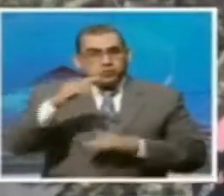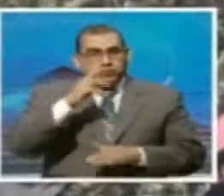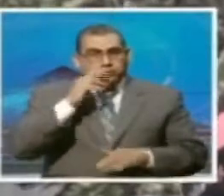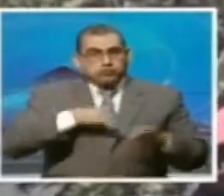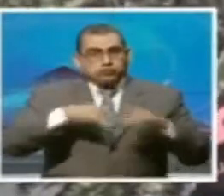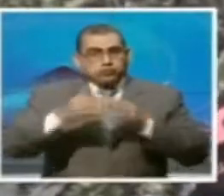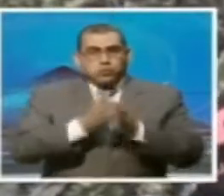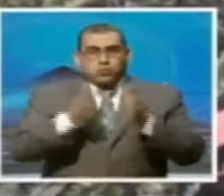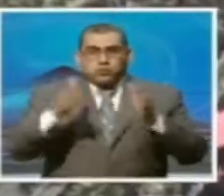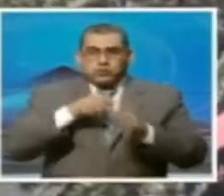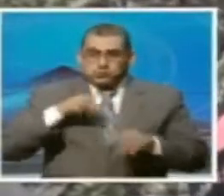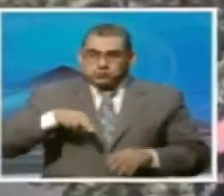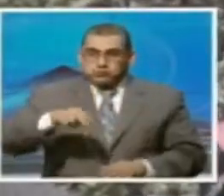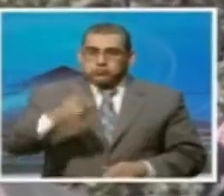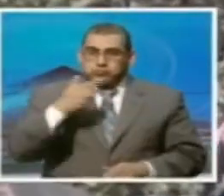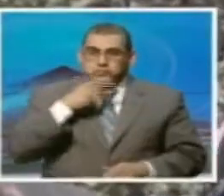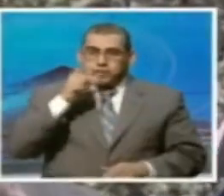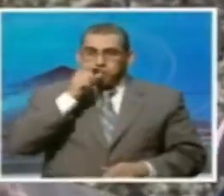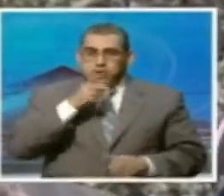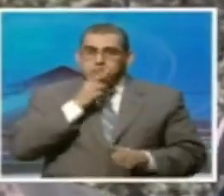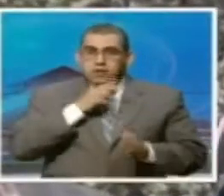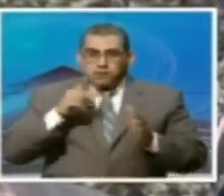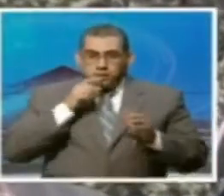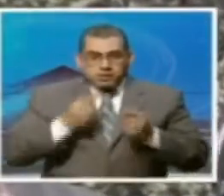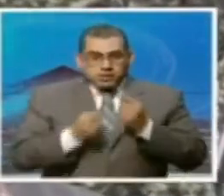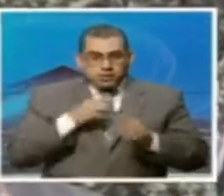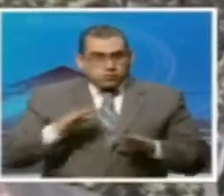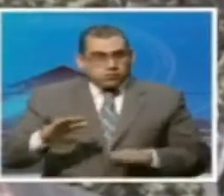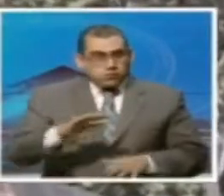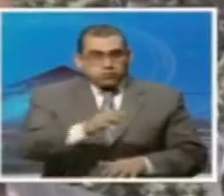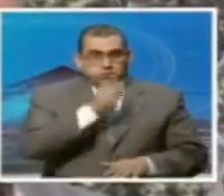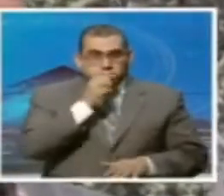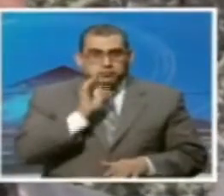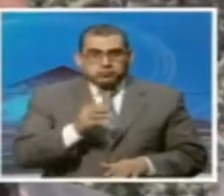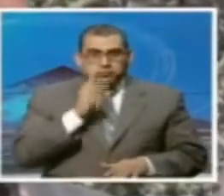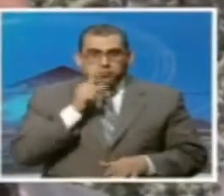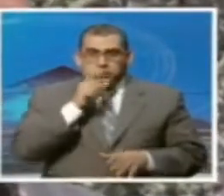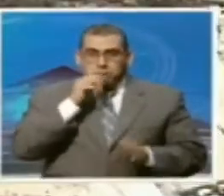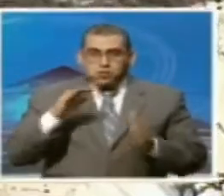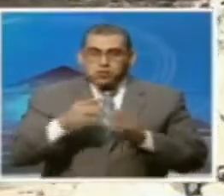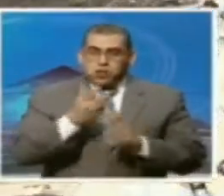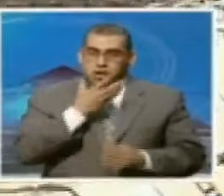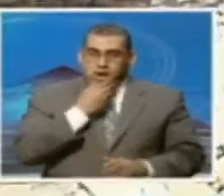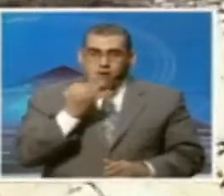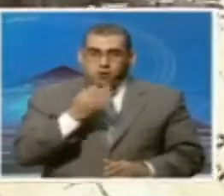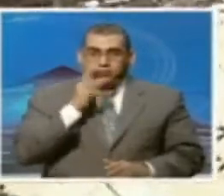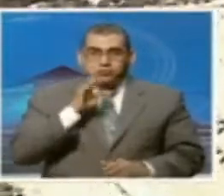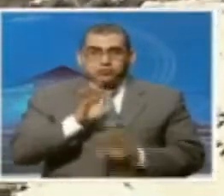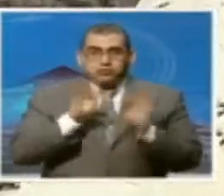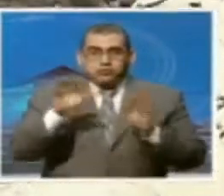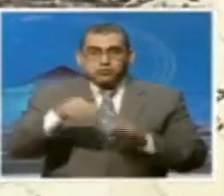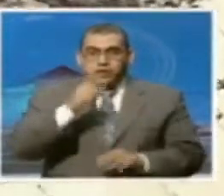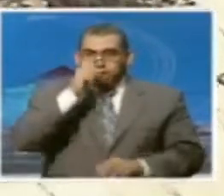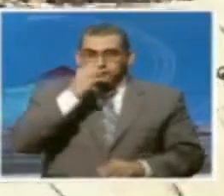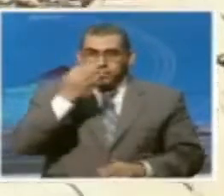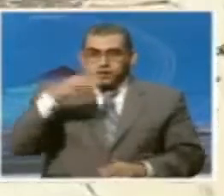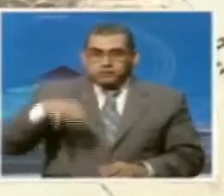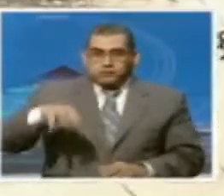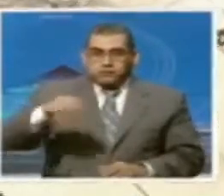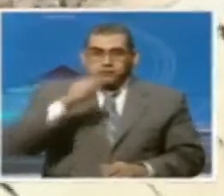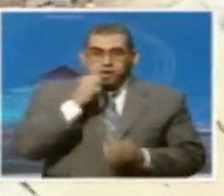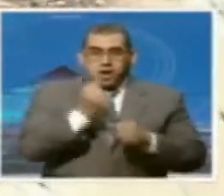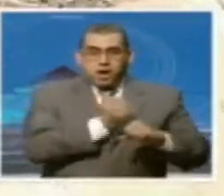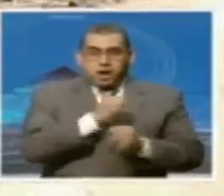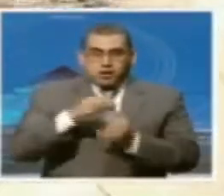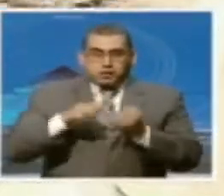طرق الناس تمشي عليها، بدات المياه تبقى نظيفة وكويسة، بدا يبقى في ري كويس. وتم اختيار قرى مركز شبين القناطر